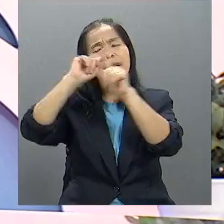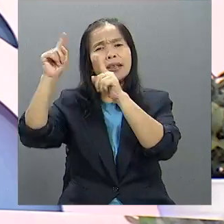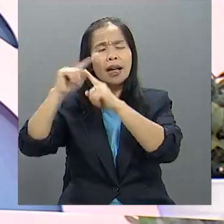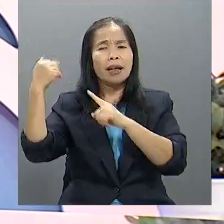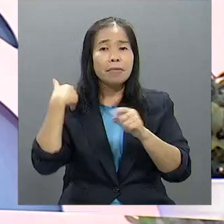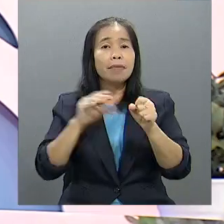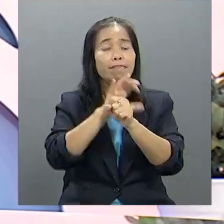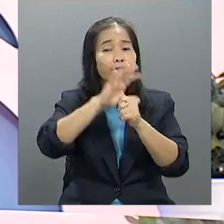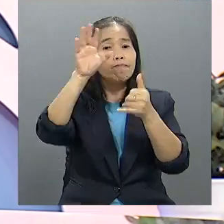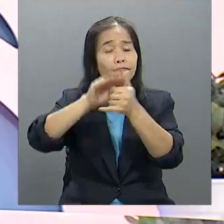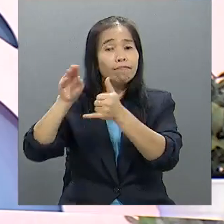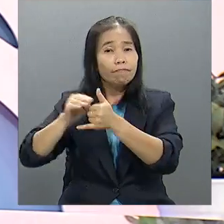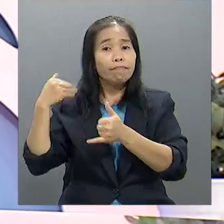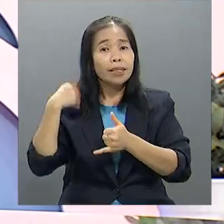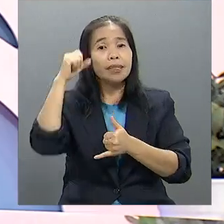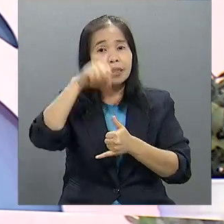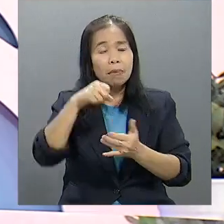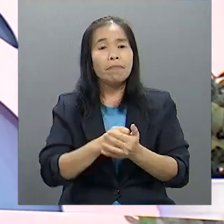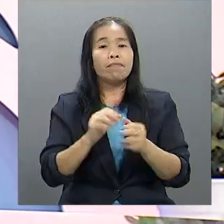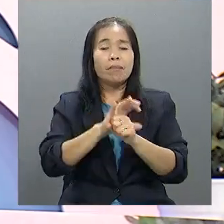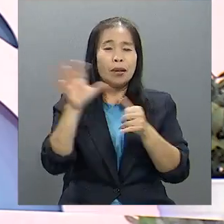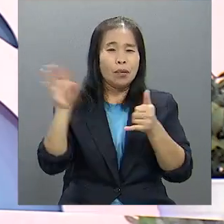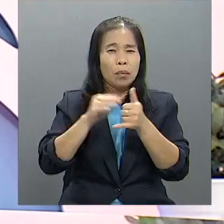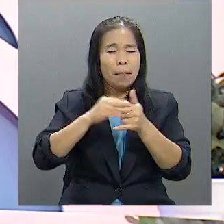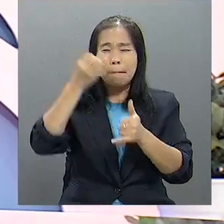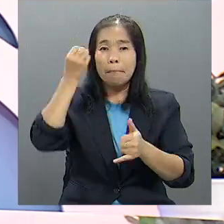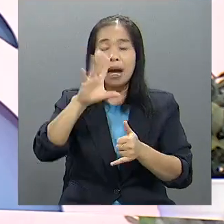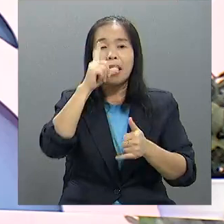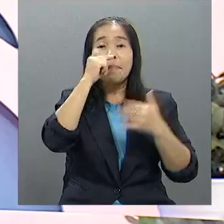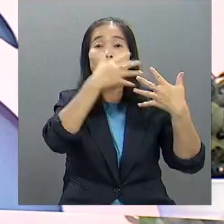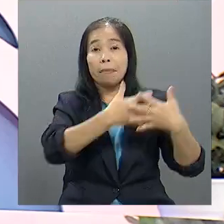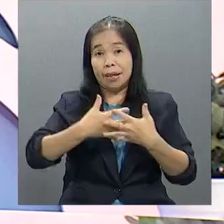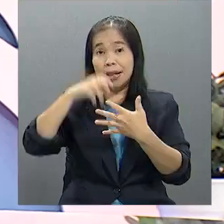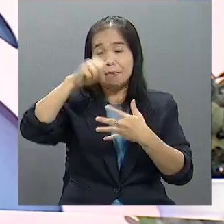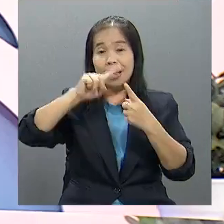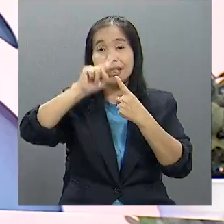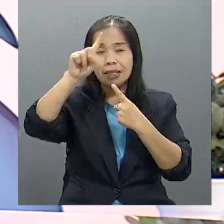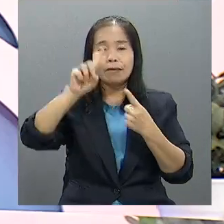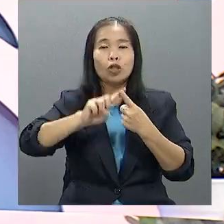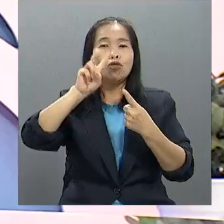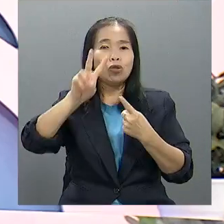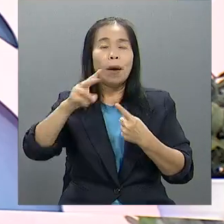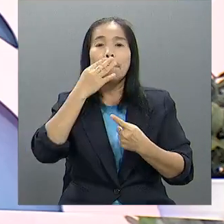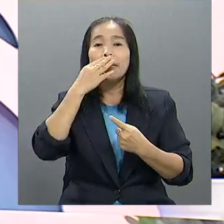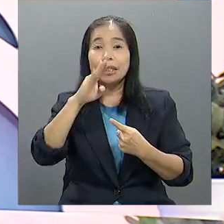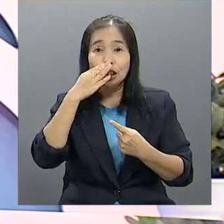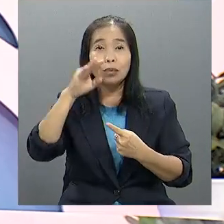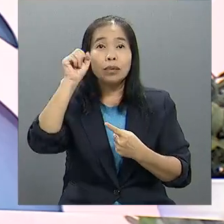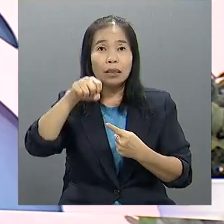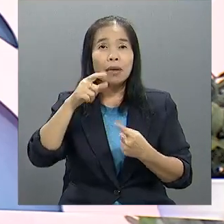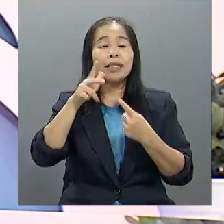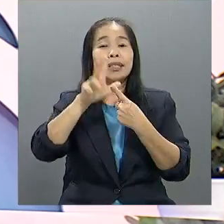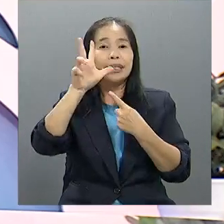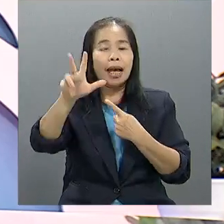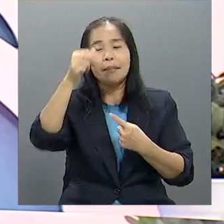โดยไปประเทศที่มีตัวเลขสูงที่สุดนั่นก็คือประเทศสหรัฐอเมริการองลงมาก็คือบราซิลนะคะอินเดียรัสเซียแ